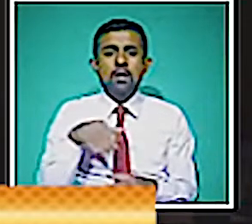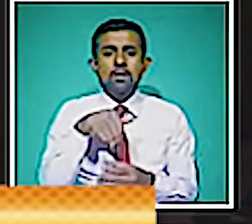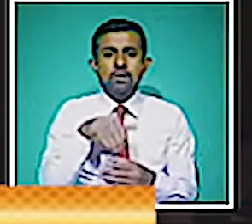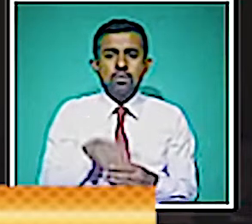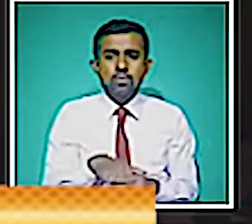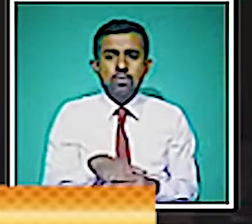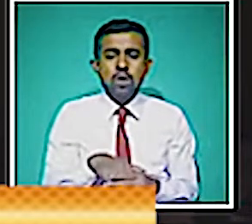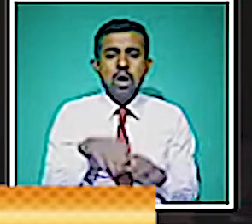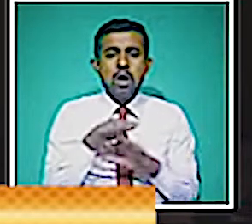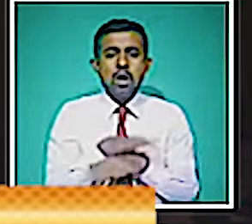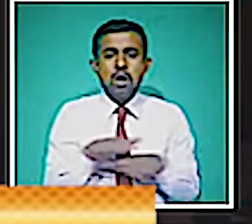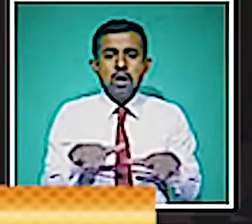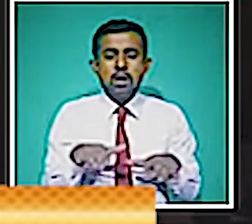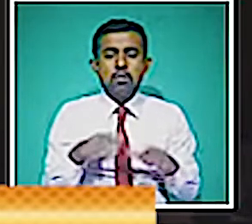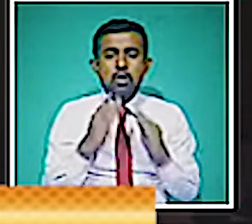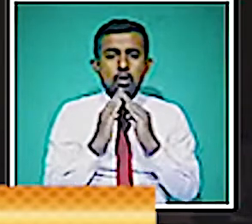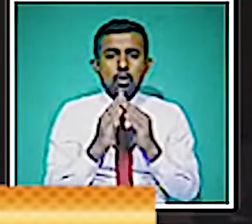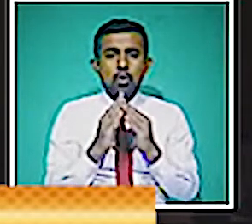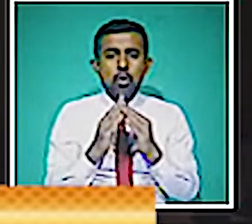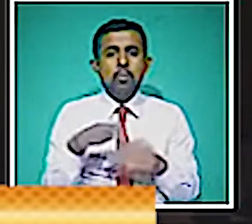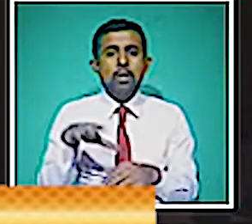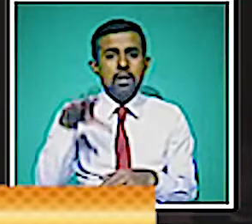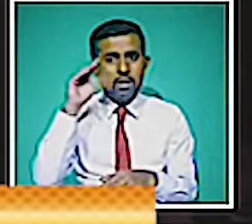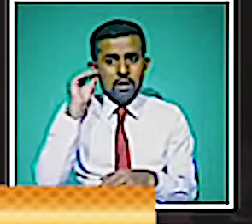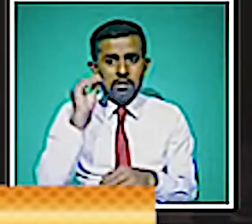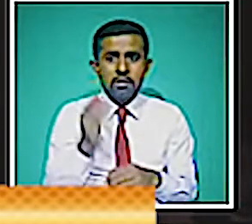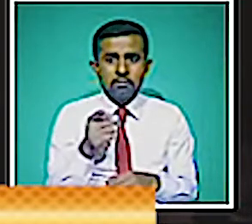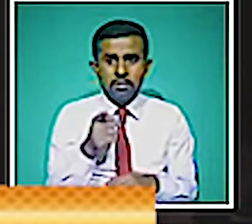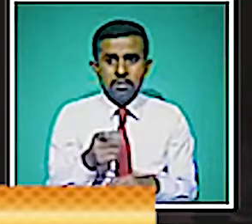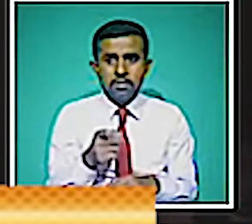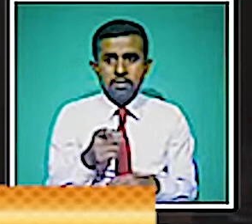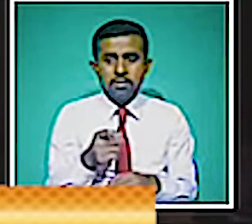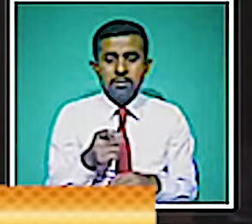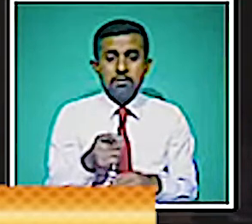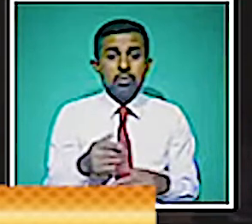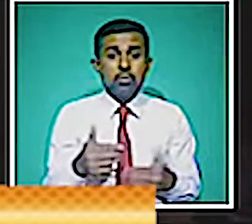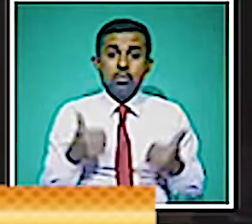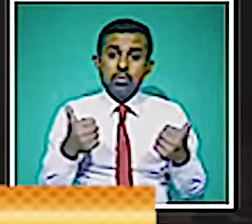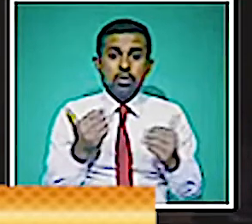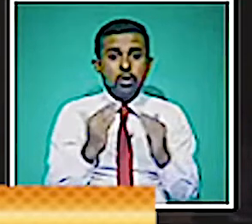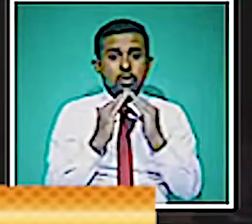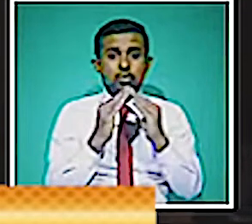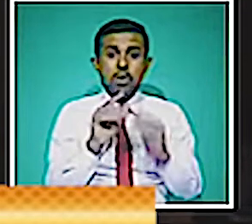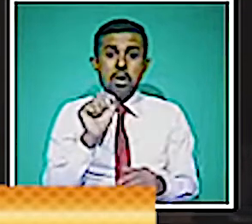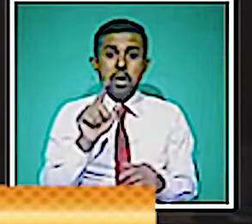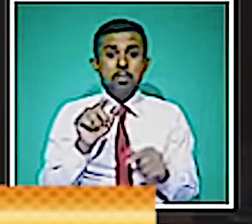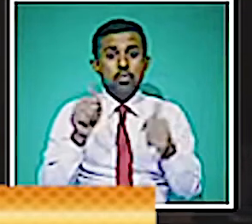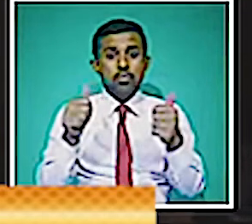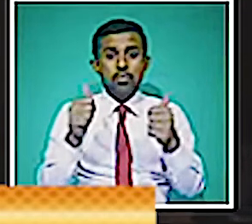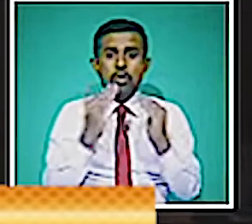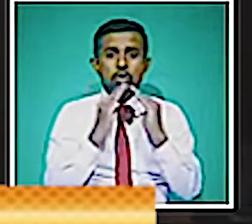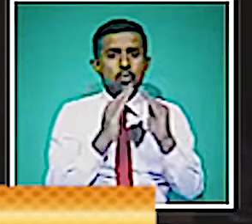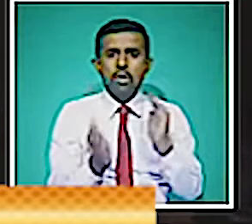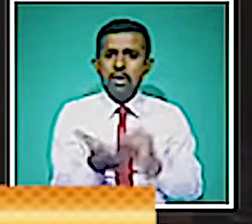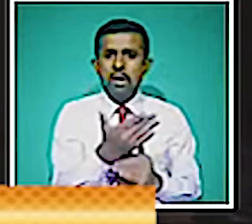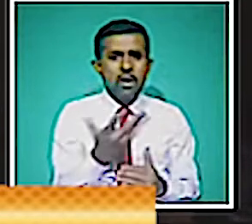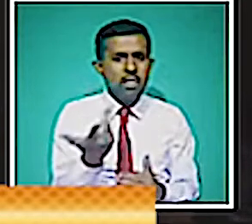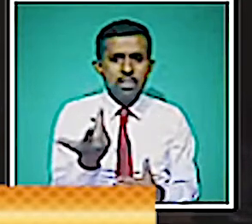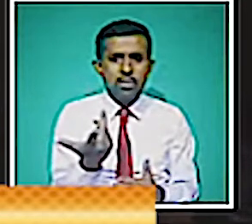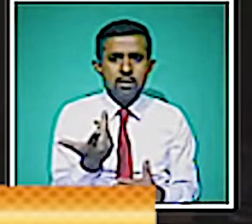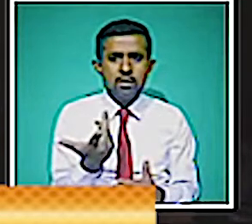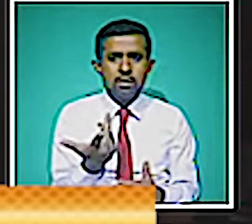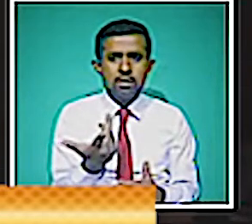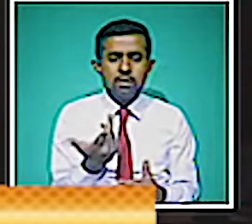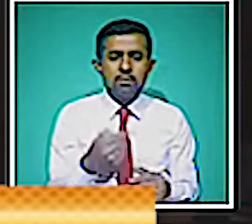படிப்பார்களா? அல்லது அவர்கள் வசதி கூடிய அல்லது தாங்கள் விரும்புகின்ற ஒரு பாடசாலையை நோக்கி நகர்ற பொழுது இந்த பாடசாலைகளிலே பிள்ளைகள் குறைந்த தன்மைகள்